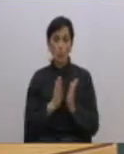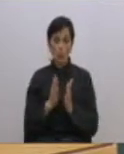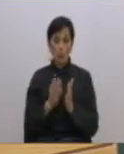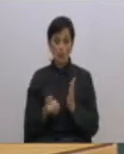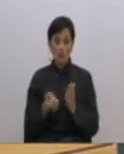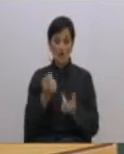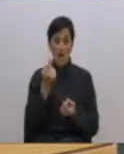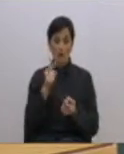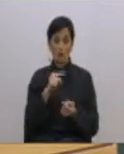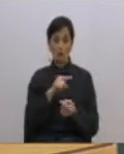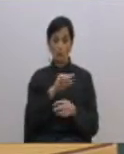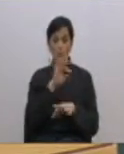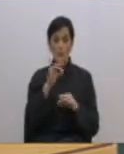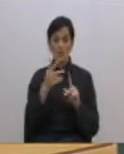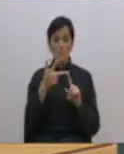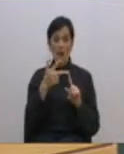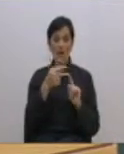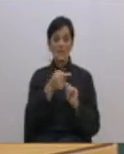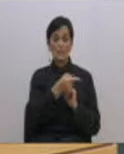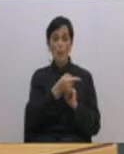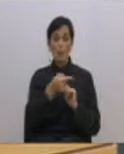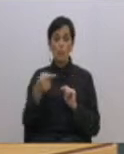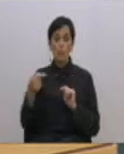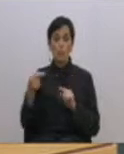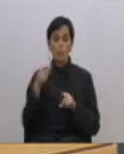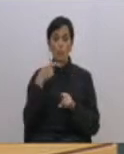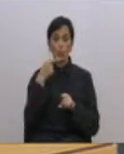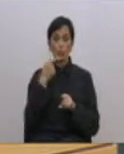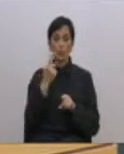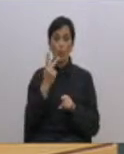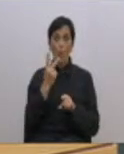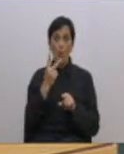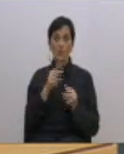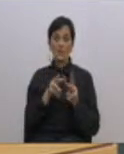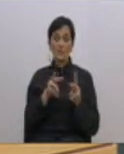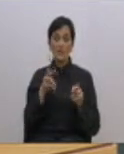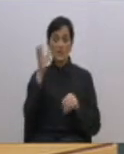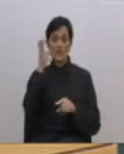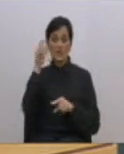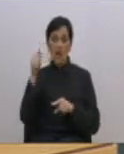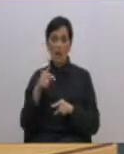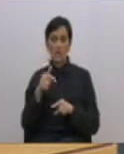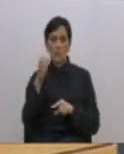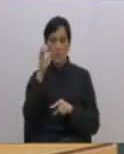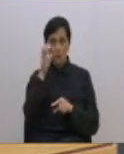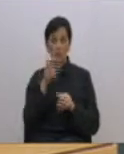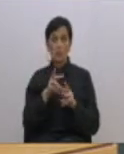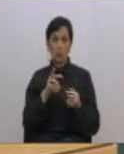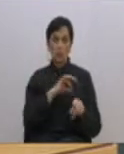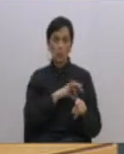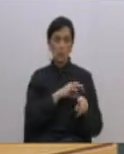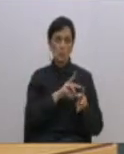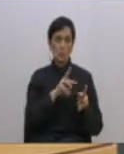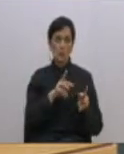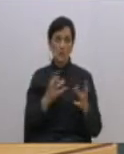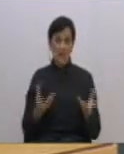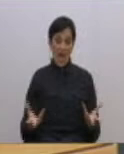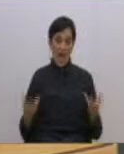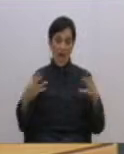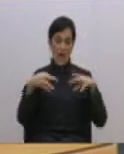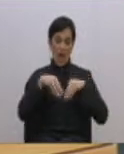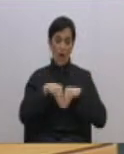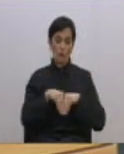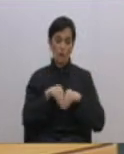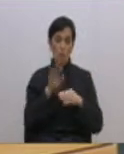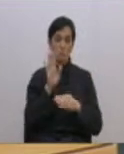დეტალურად მოჩი მესამე პუნქტი, რომელიც ამბობს, რომ ორი მინისტრის, ანუ განათლებისა და მეცნიერების და იუსტიციის მინისტრის ერთობლივი